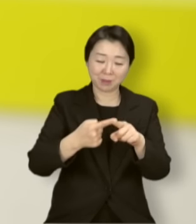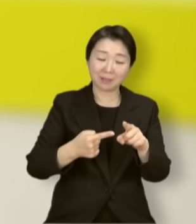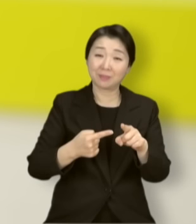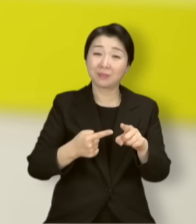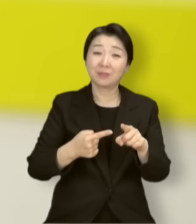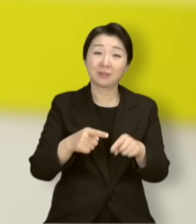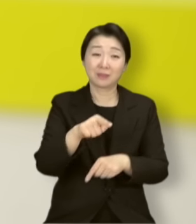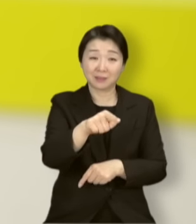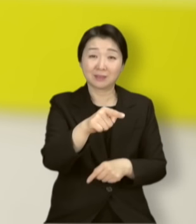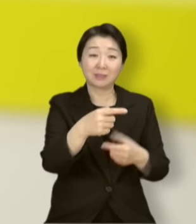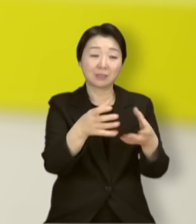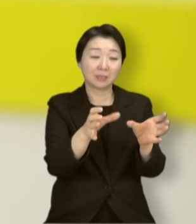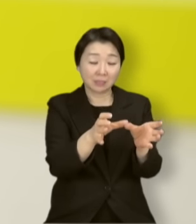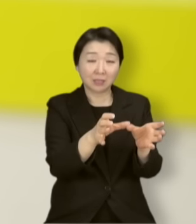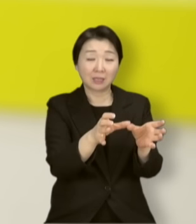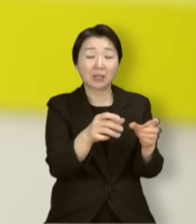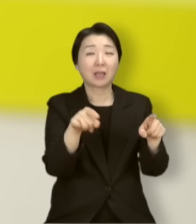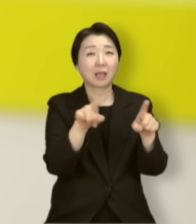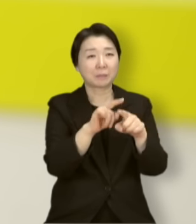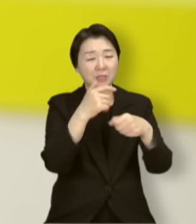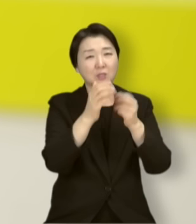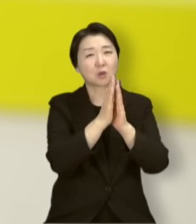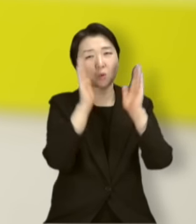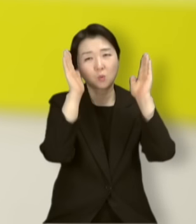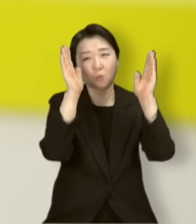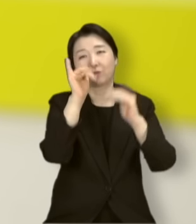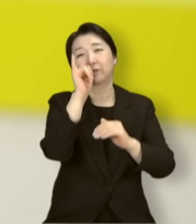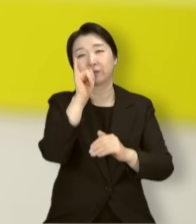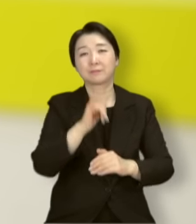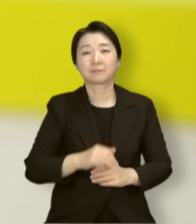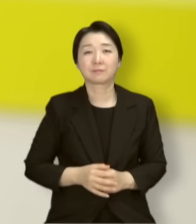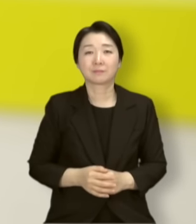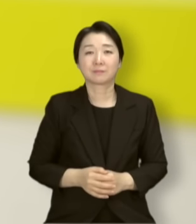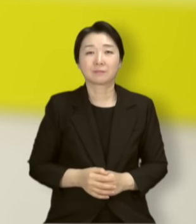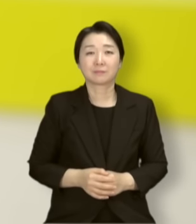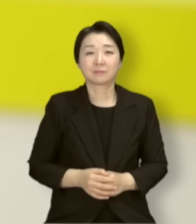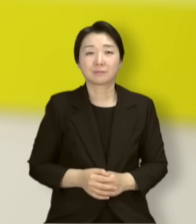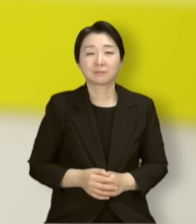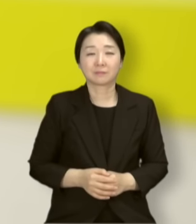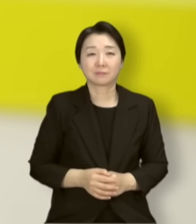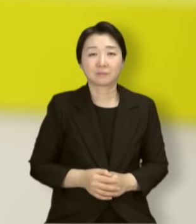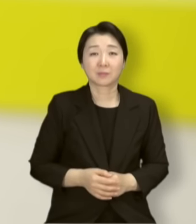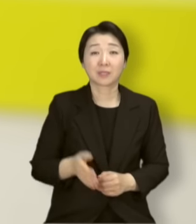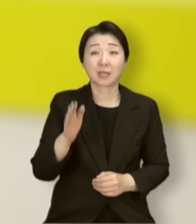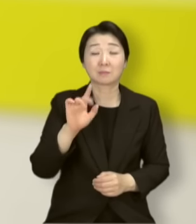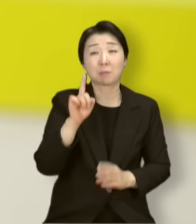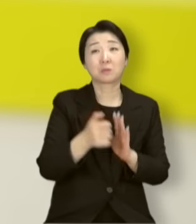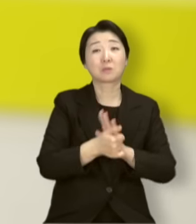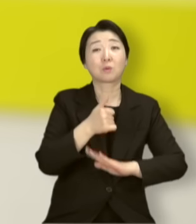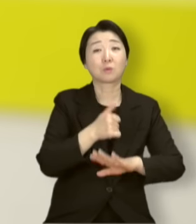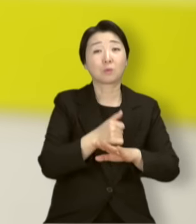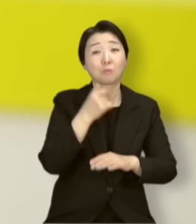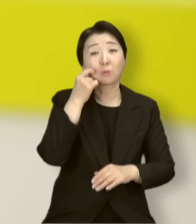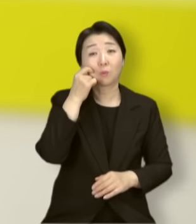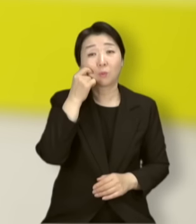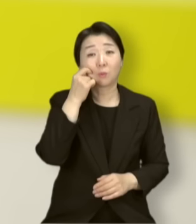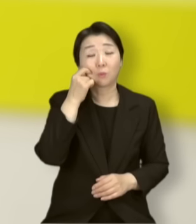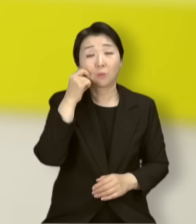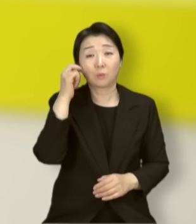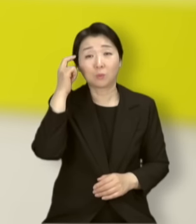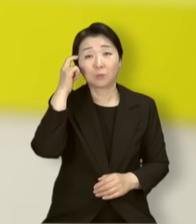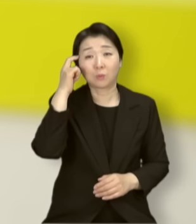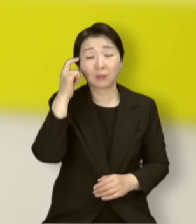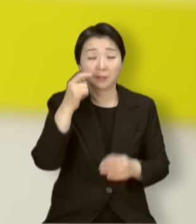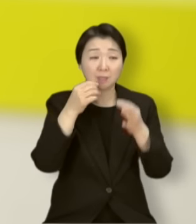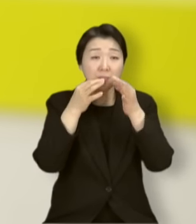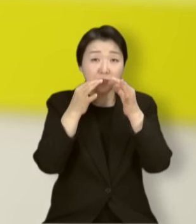동안 걔네들하고 같이 성경 공부를 했습니다. 네. 그런데 한 번도 성공하지 못했어요. 그러니까